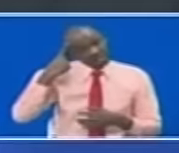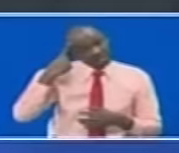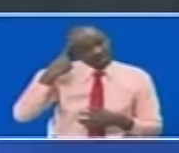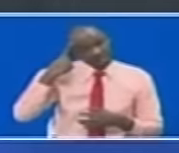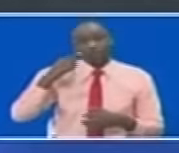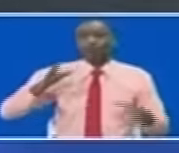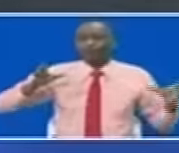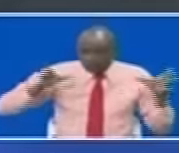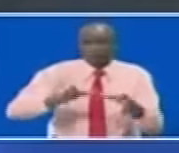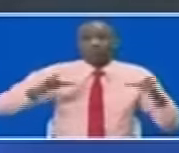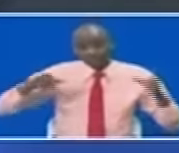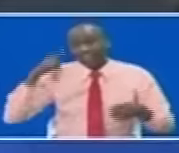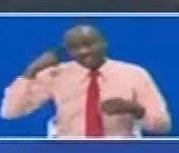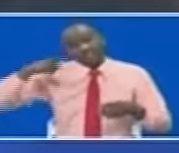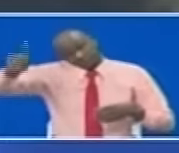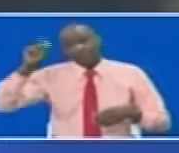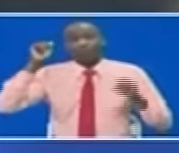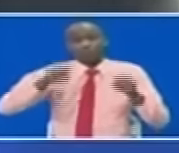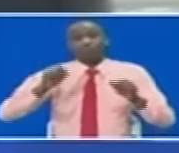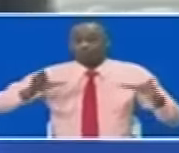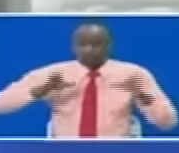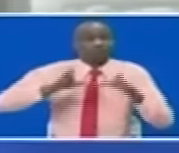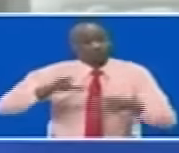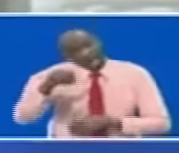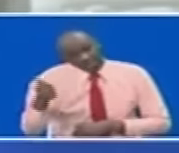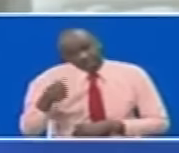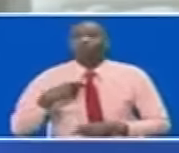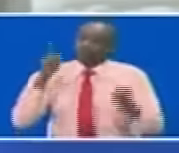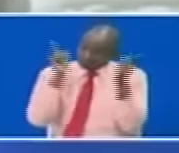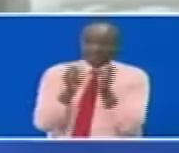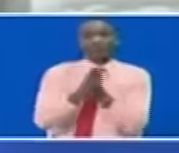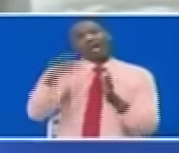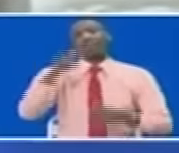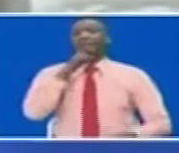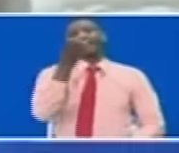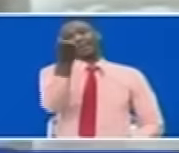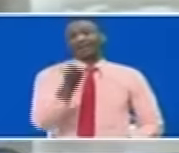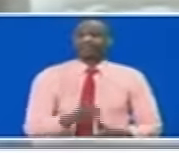kulazimisha wengine, basi utakutana na wanaume wengine.